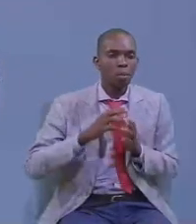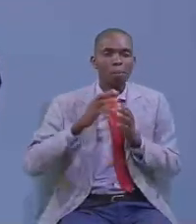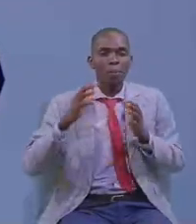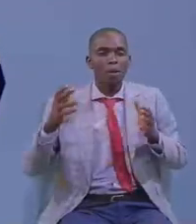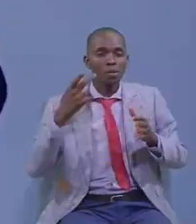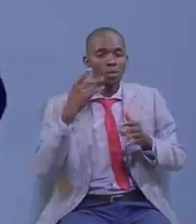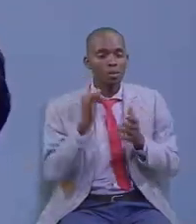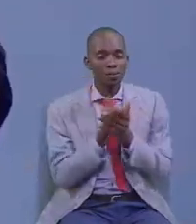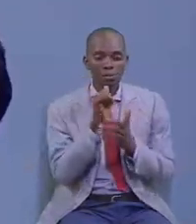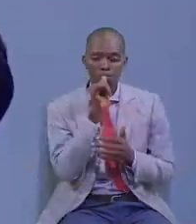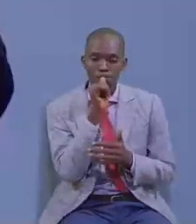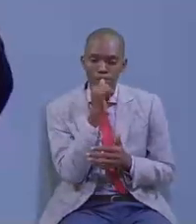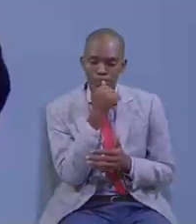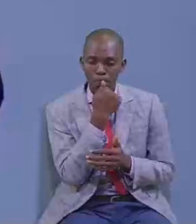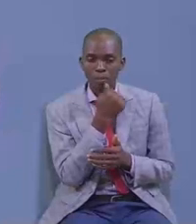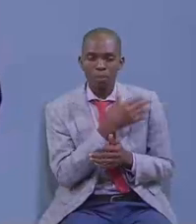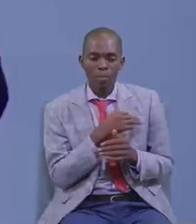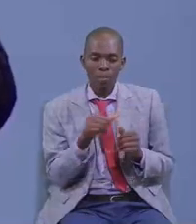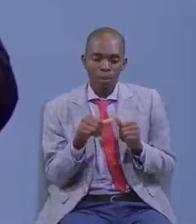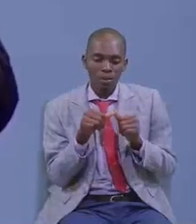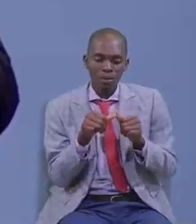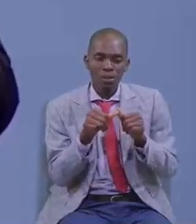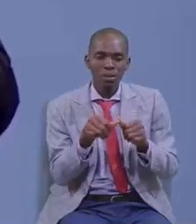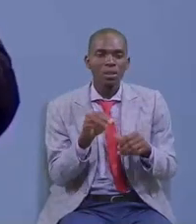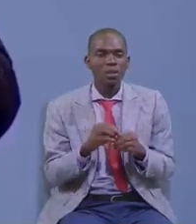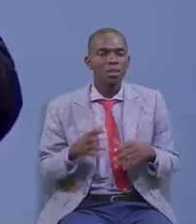La persévérance dans la vie, c'est ce qui nous permet de réaliser.